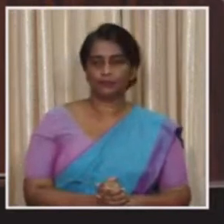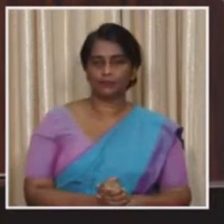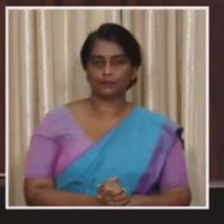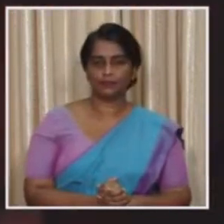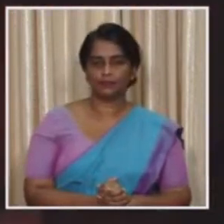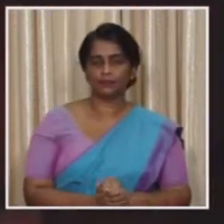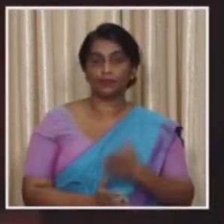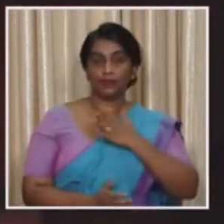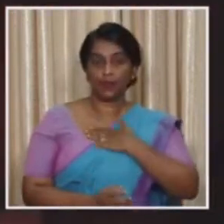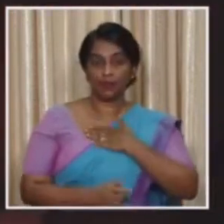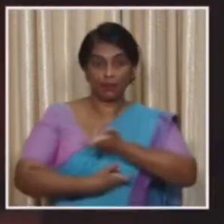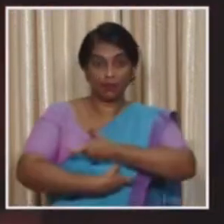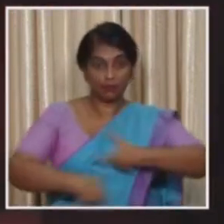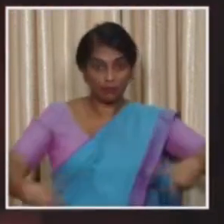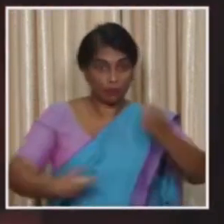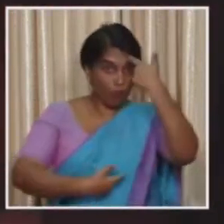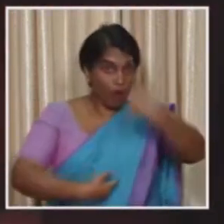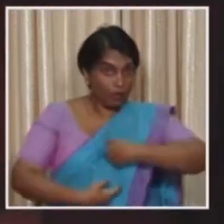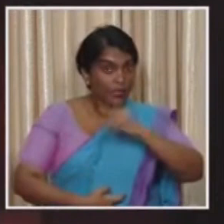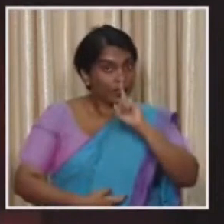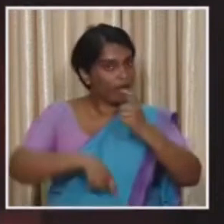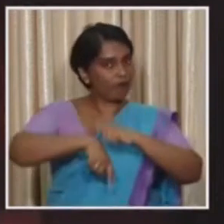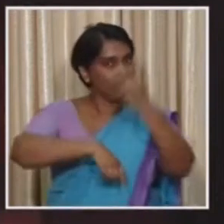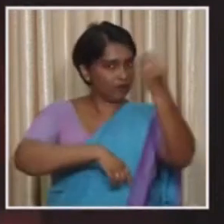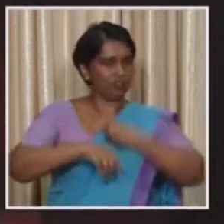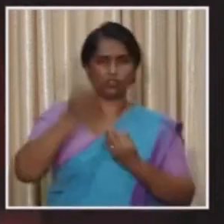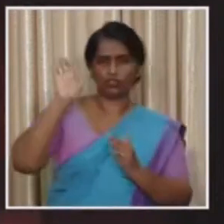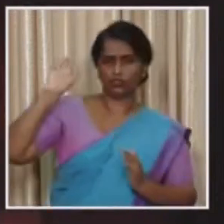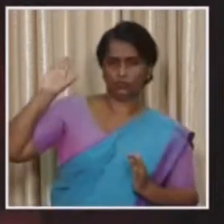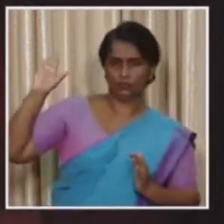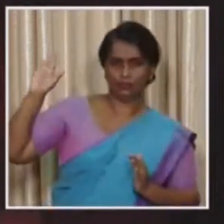මගේ තනතුර සඳහන් කරපු නිසා මට අවස්ථාව දෙන්න. පොඩ්ඩක් ඉන්නකෝ.